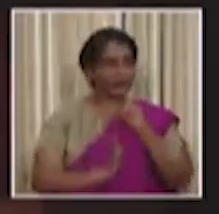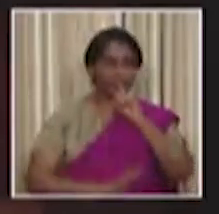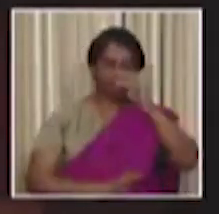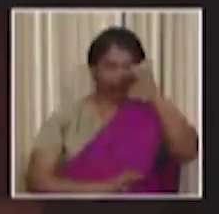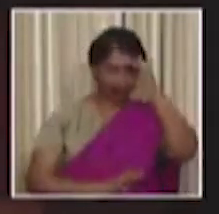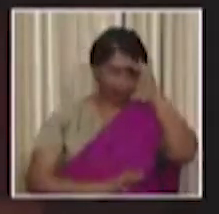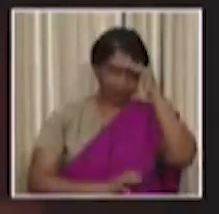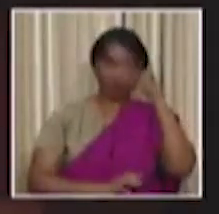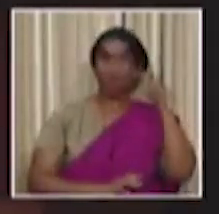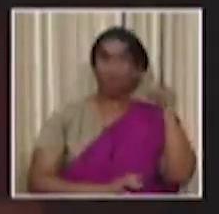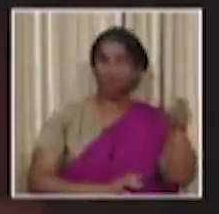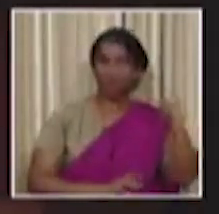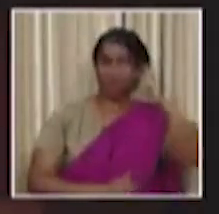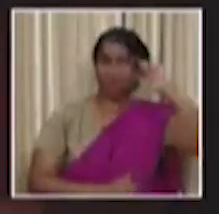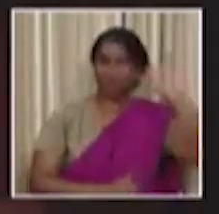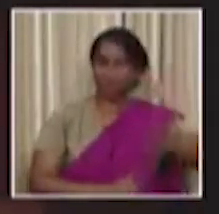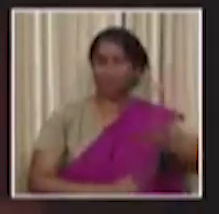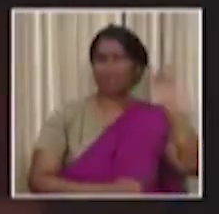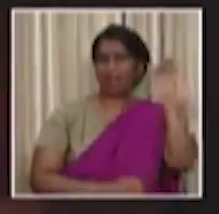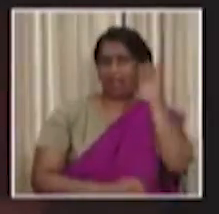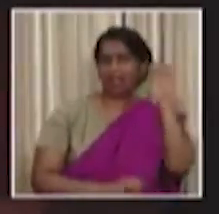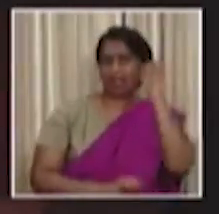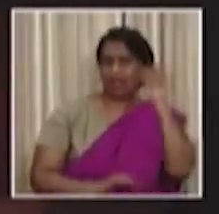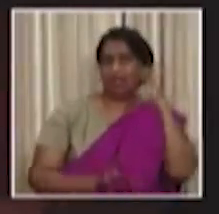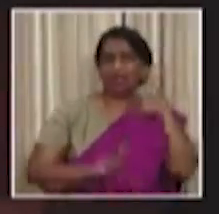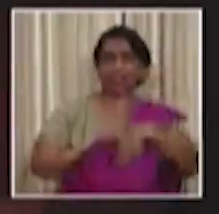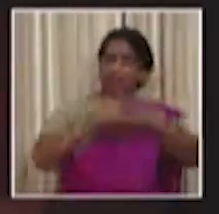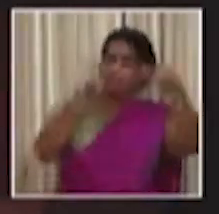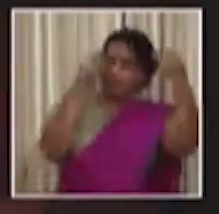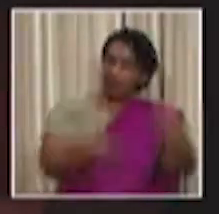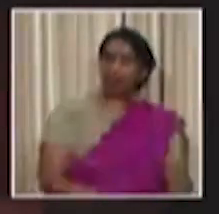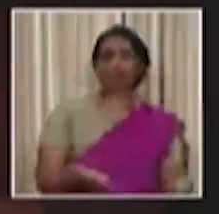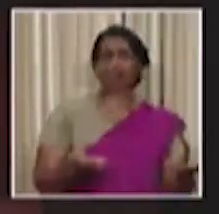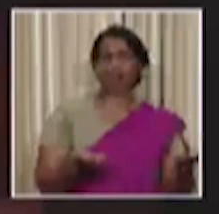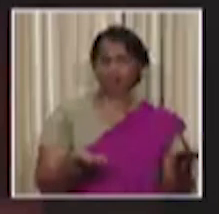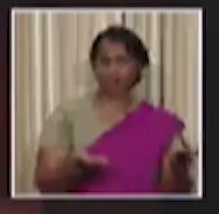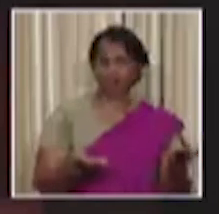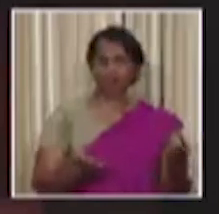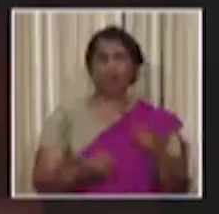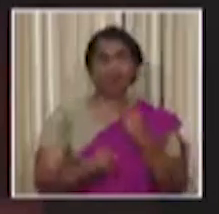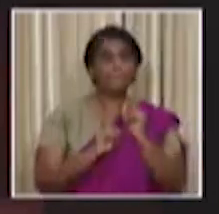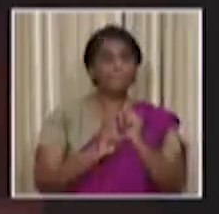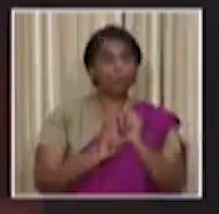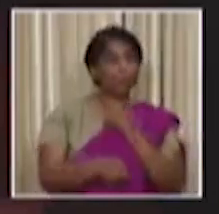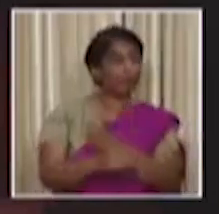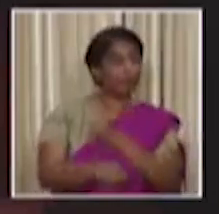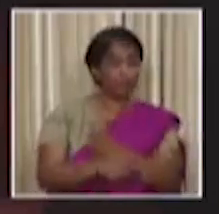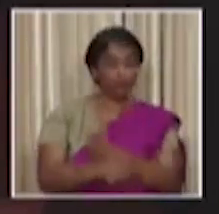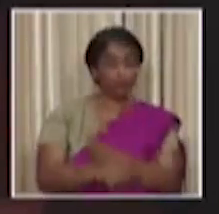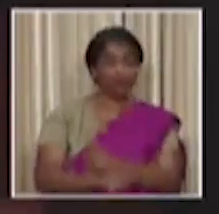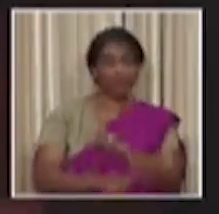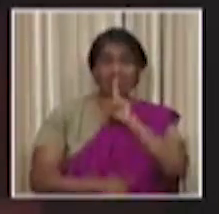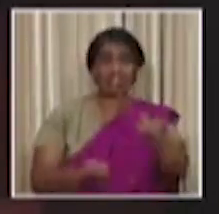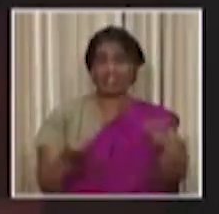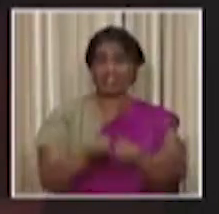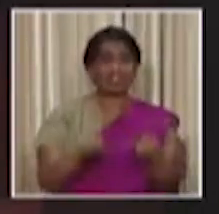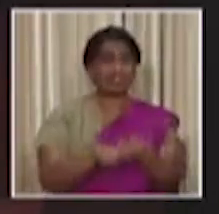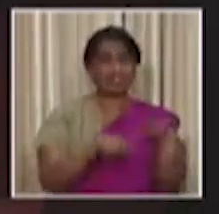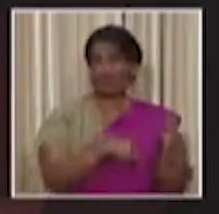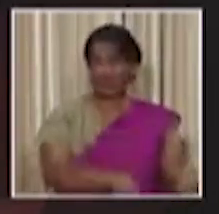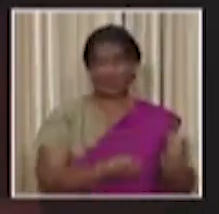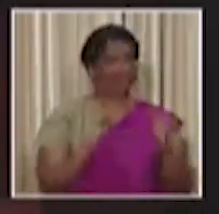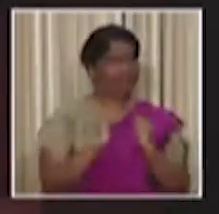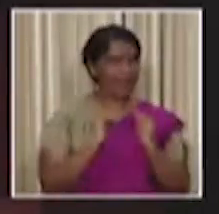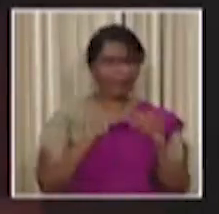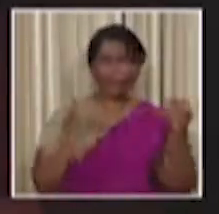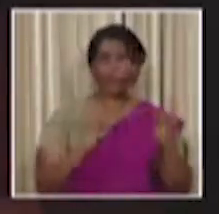කතානායකතුමනි, ඔය බහුබූත අහලා තමයි රට බංකොලොත් උනේ. හරි? ඔය ටියුෂන් පන්ති වල කියන බහුබූතේ හරියන්නේ නැහැ. මෙතනට